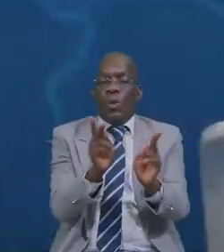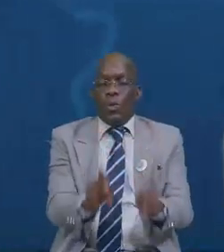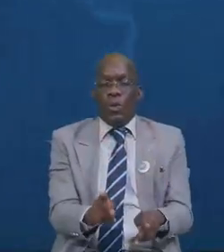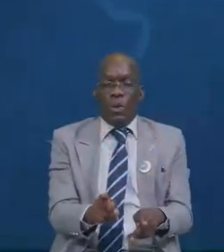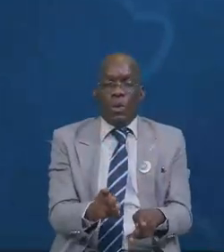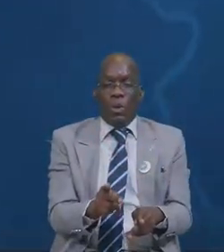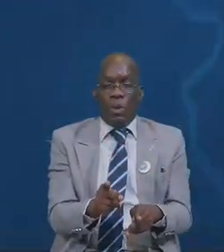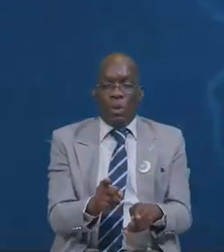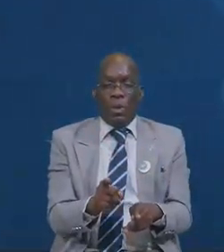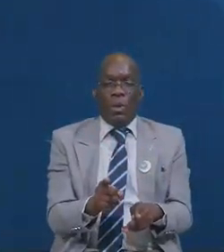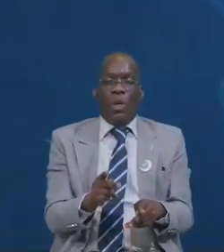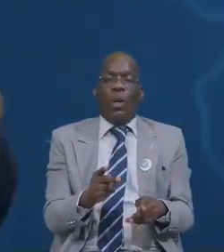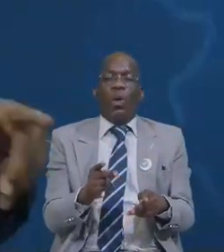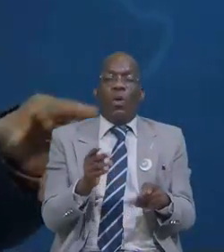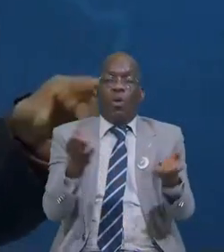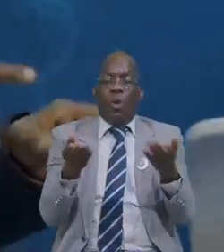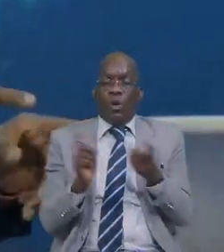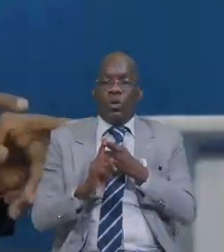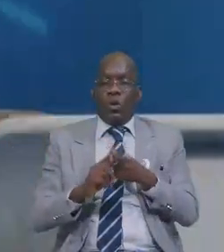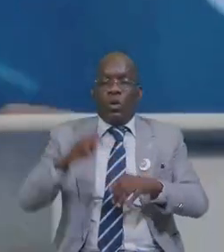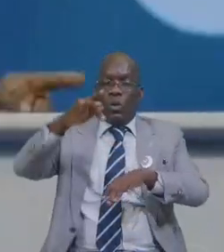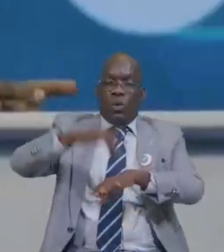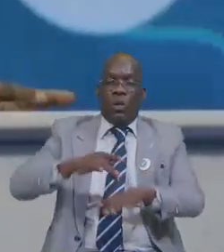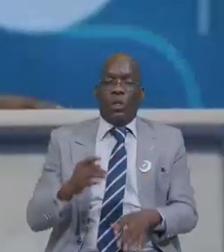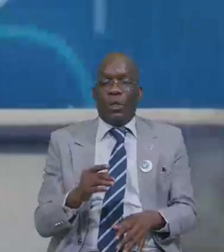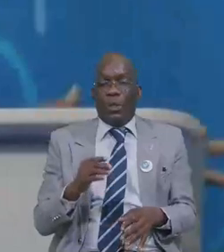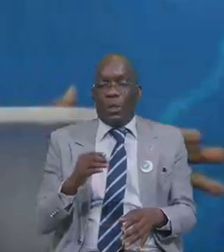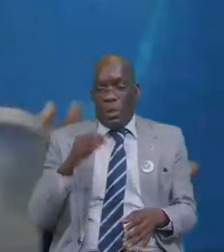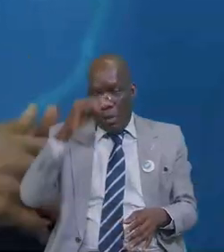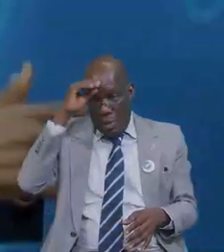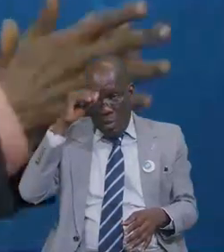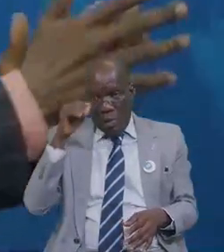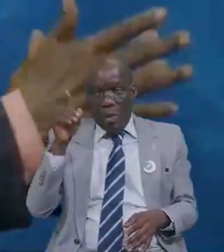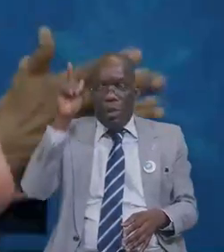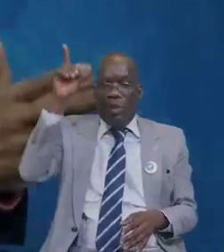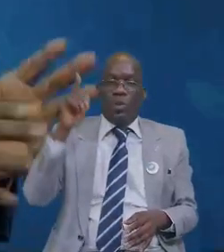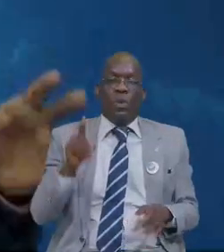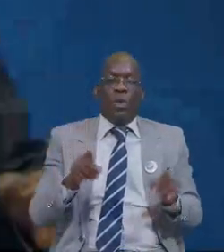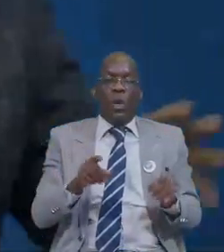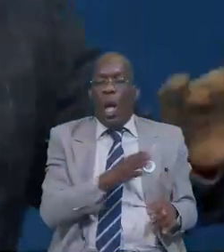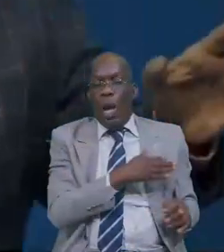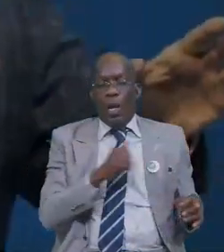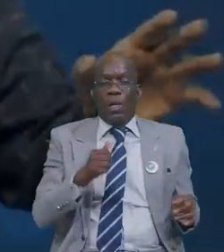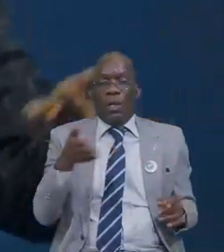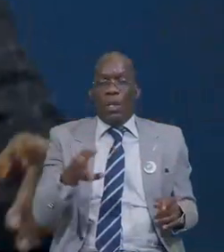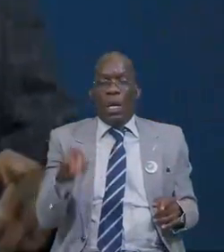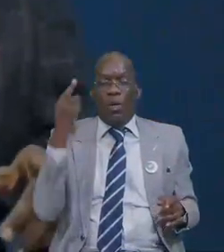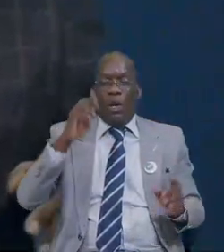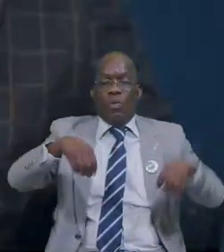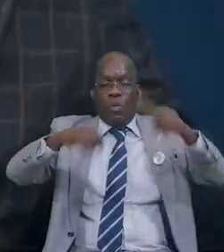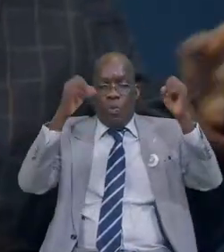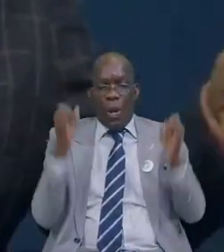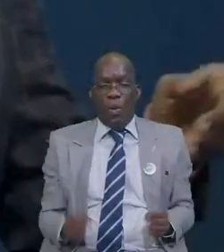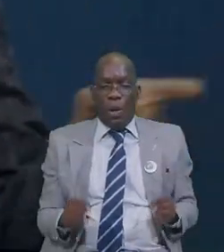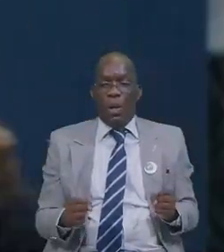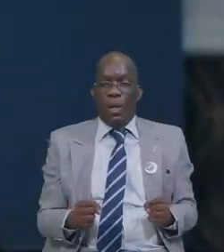foule cherchait à le toucher, parce qu'une force sortait force, une puissance.